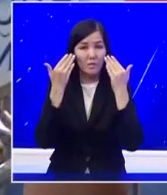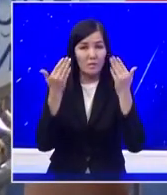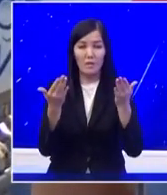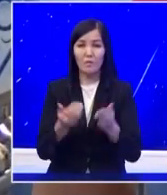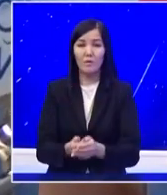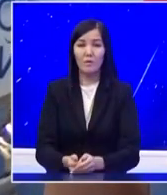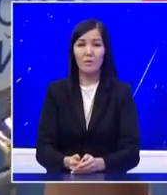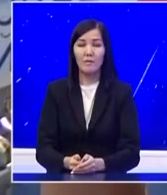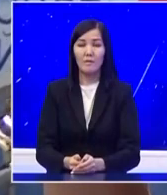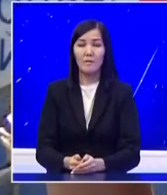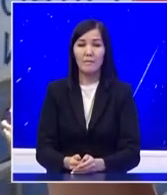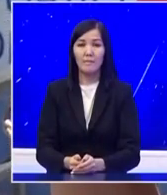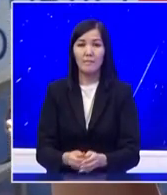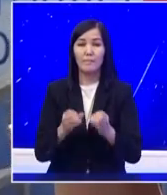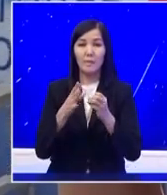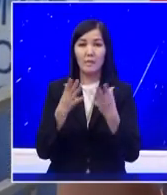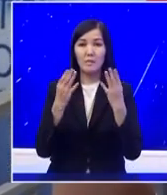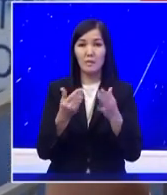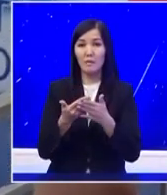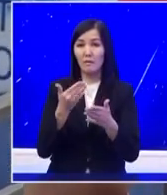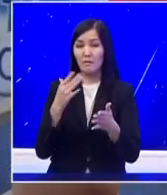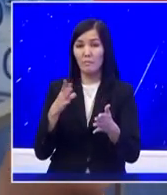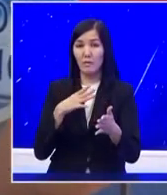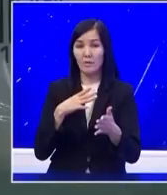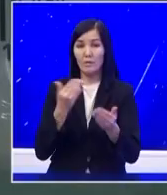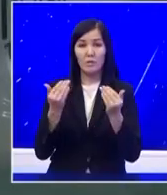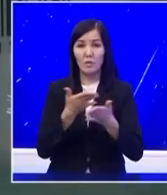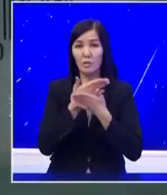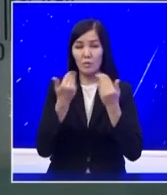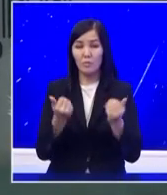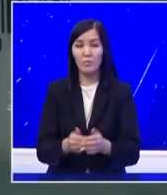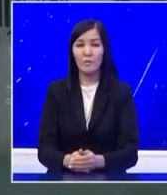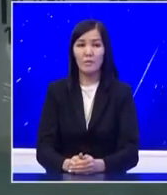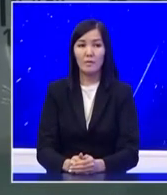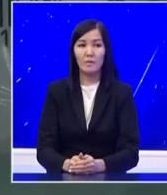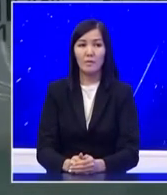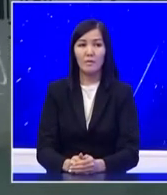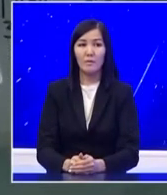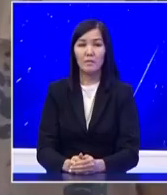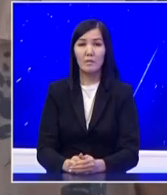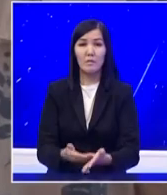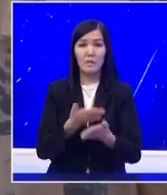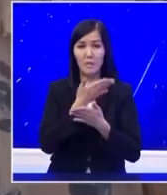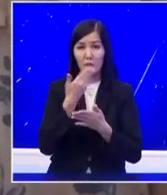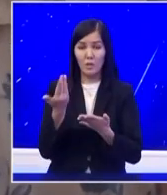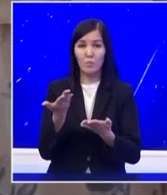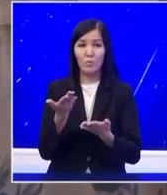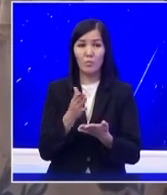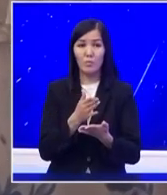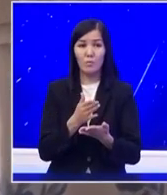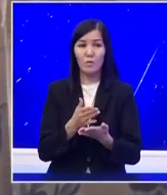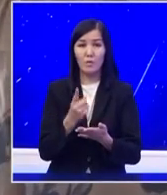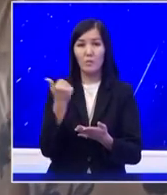дней 15-20 раз назад покупал, потом уже нету, сейчас не можем найти. Да нету уже, неделю, наверное,